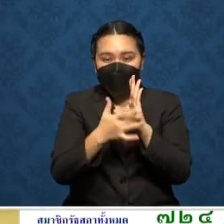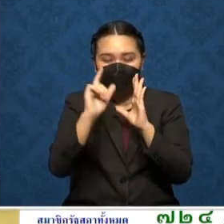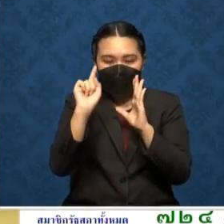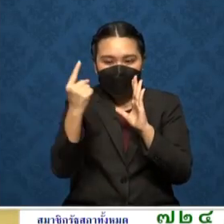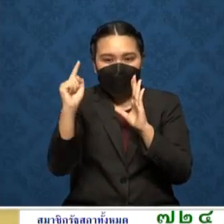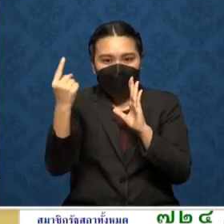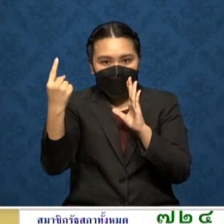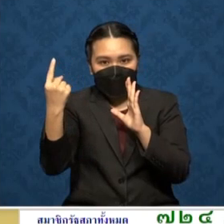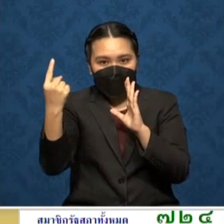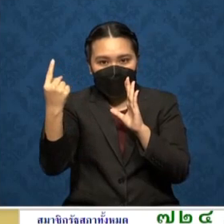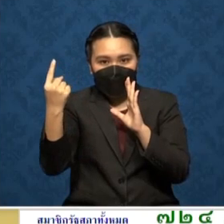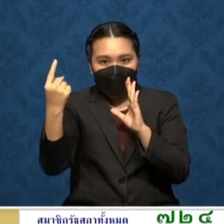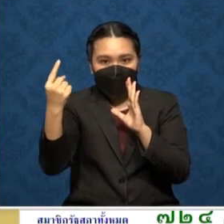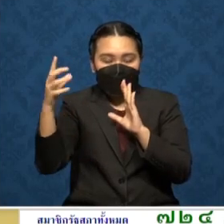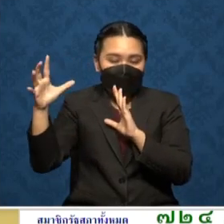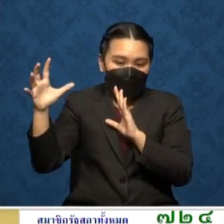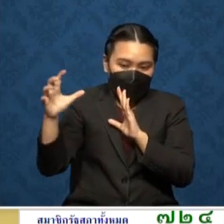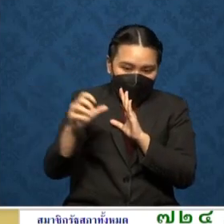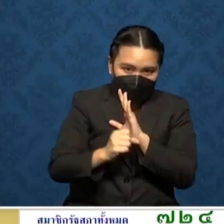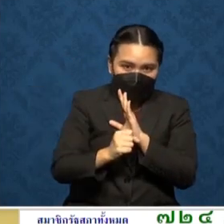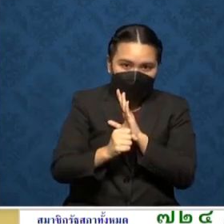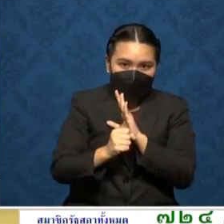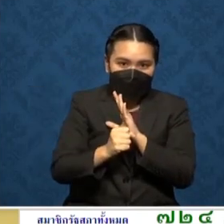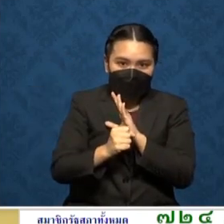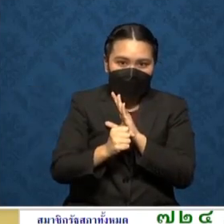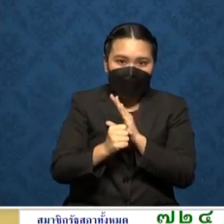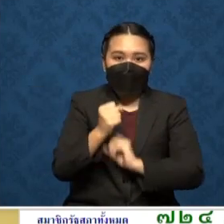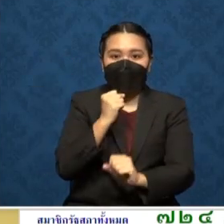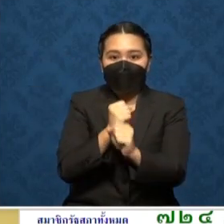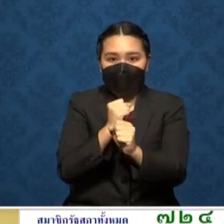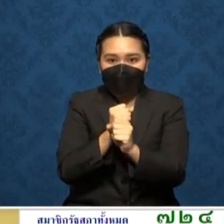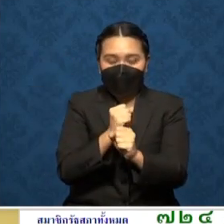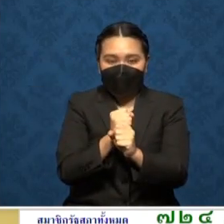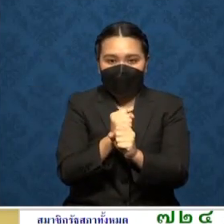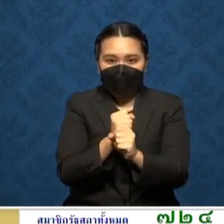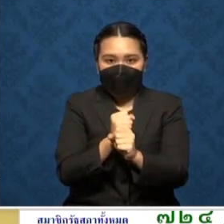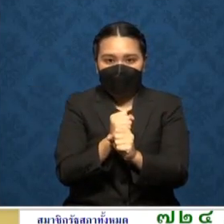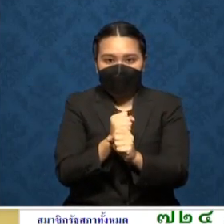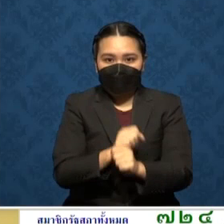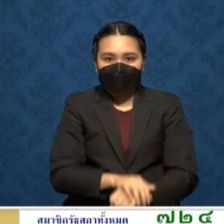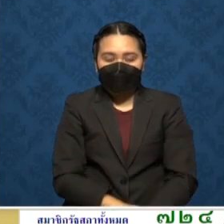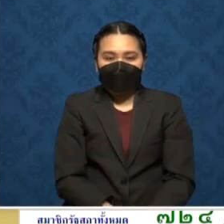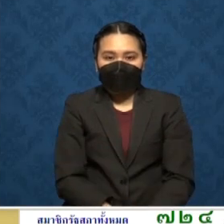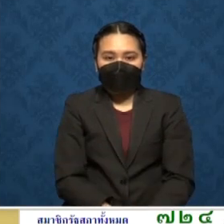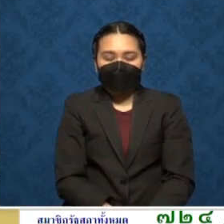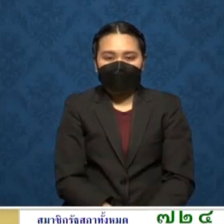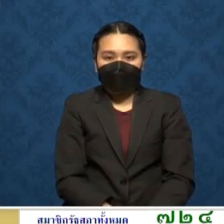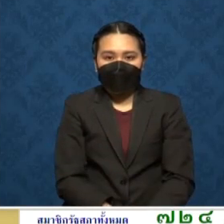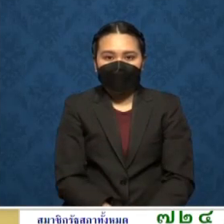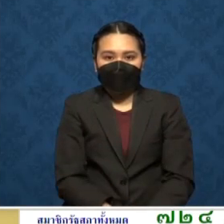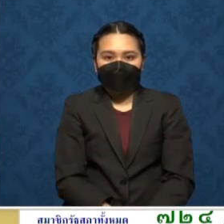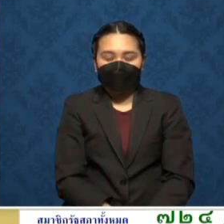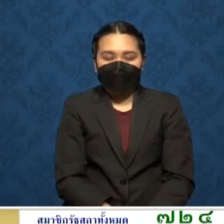ยมาใช้ความจริงเรื่องนี้อาจจะมีการ